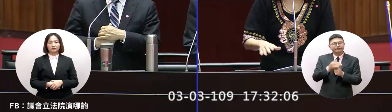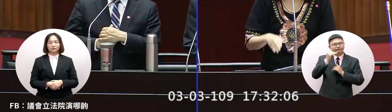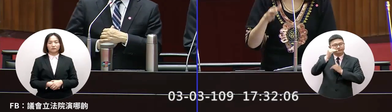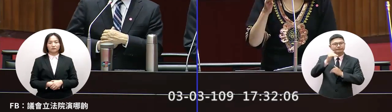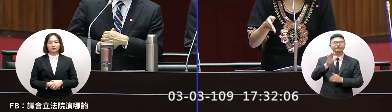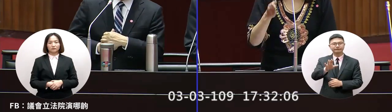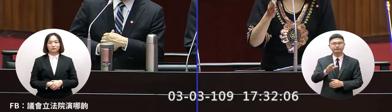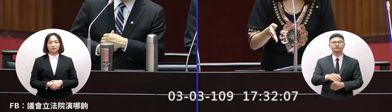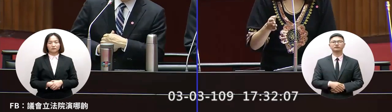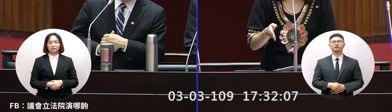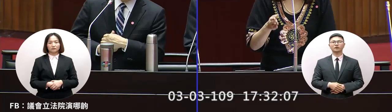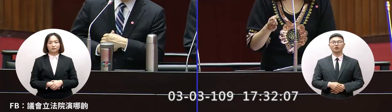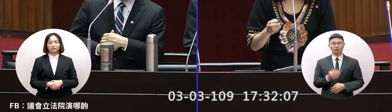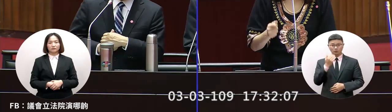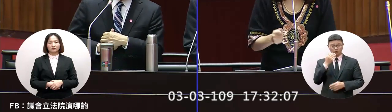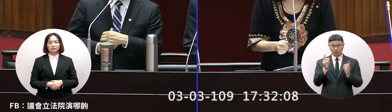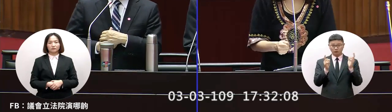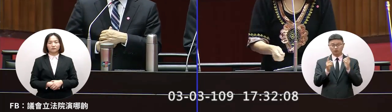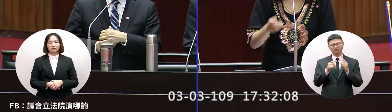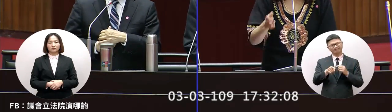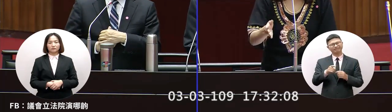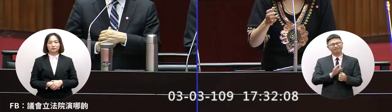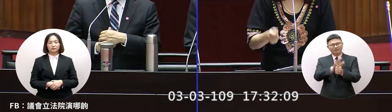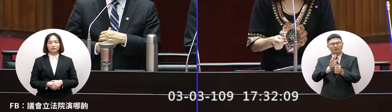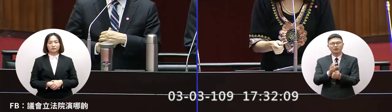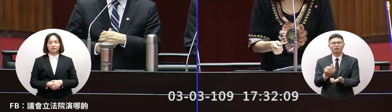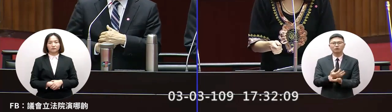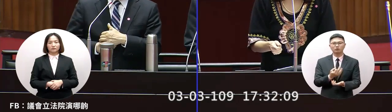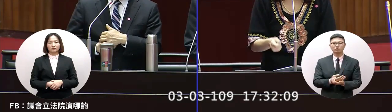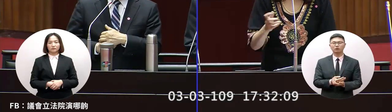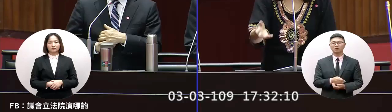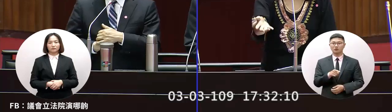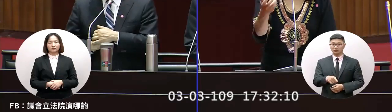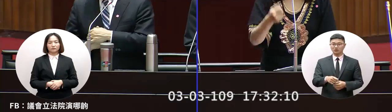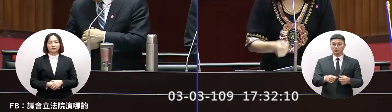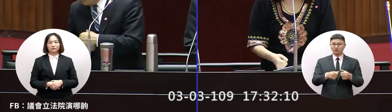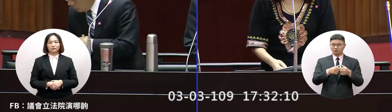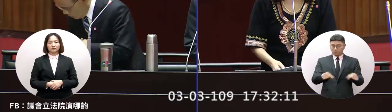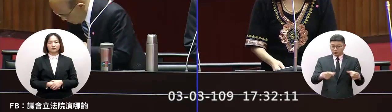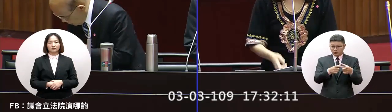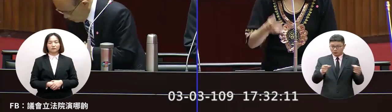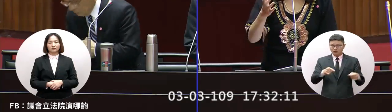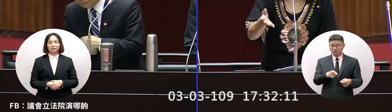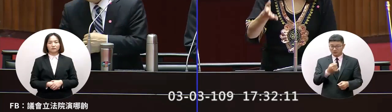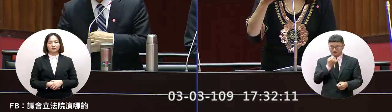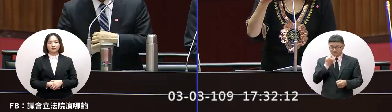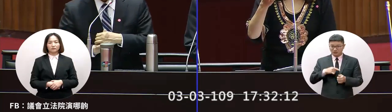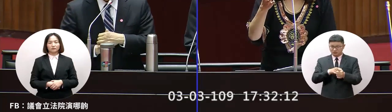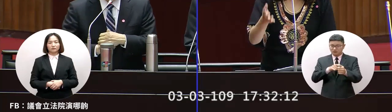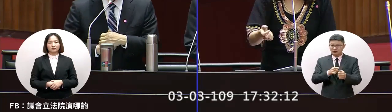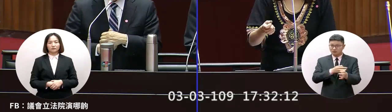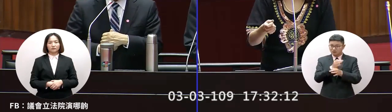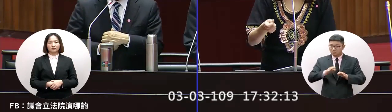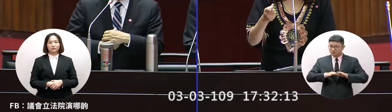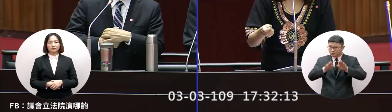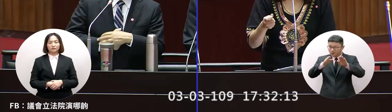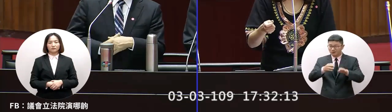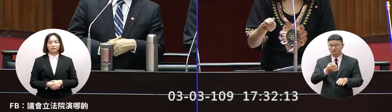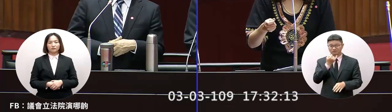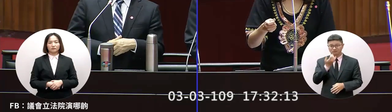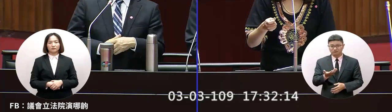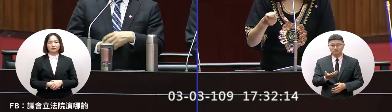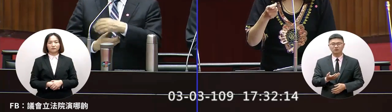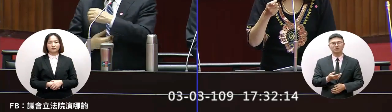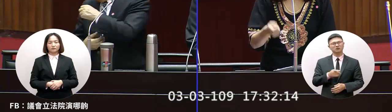全面性的，怕杯水车薪呐、啊，到时这个抵用券。救不起来，救不起来，对经济的帮助会